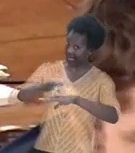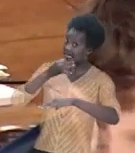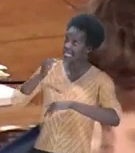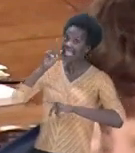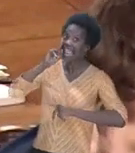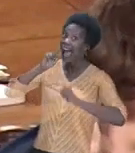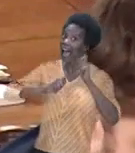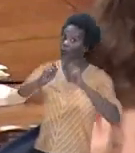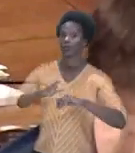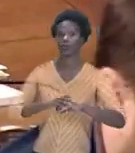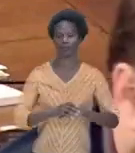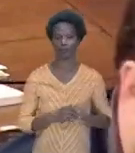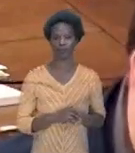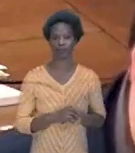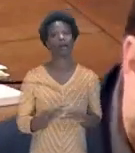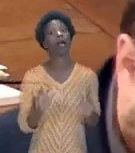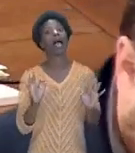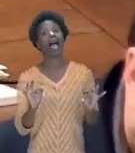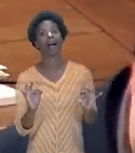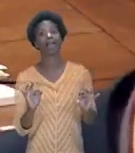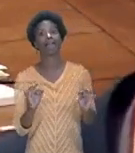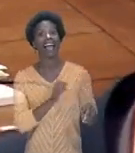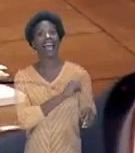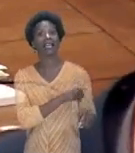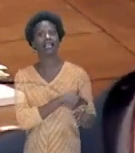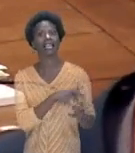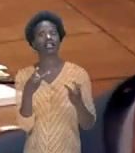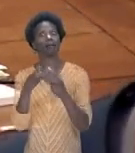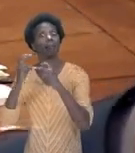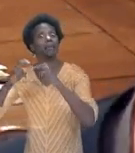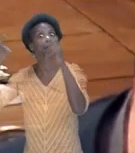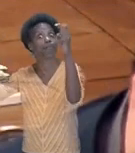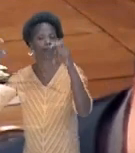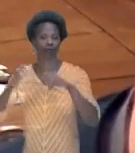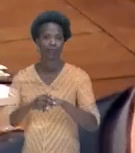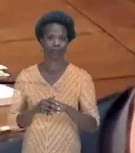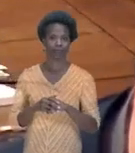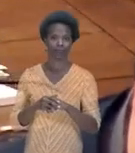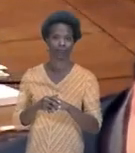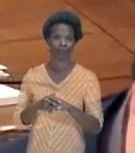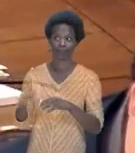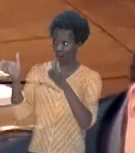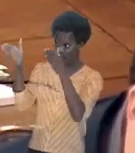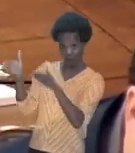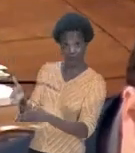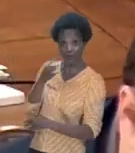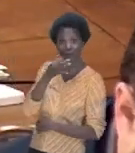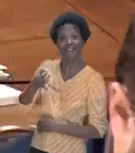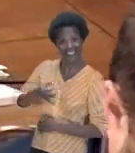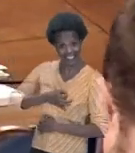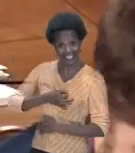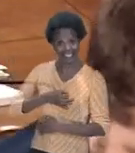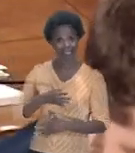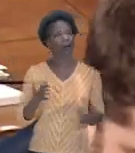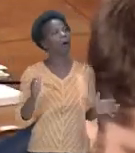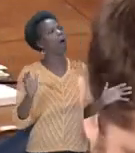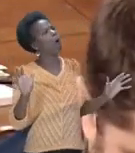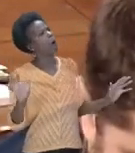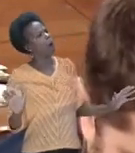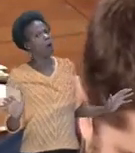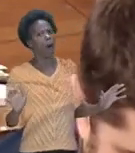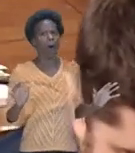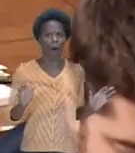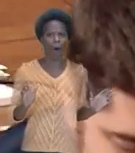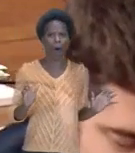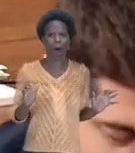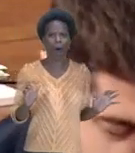hausse à venir des dépenses d'énergie, vous nous affirmiez, vous êtes prémunis. Et j'ai